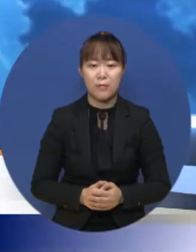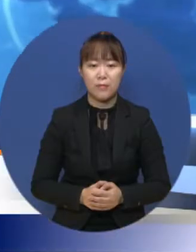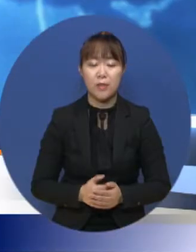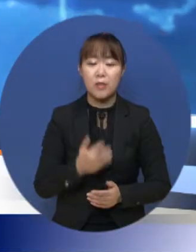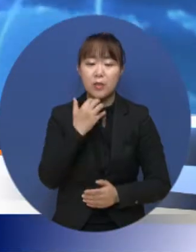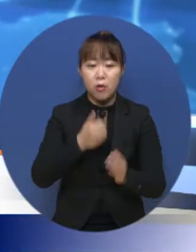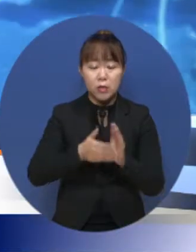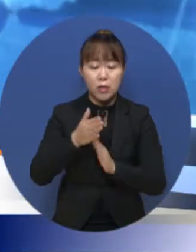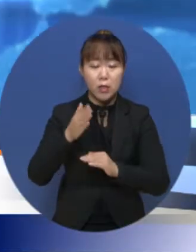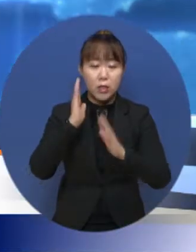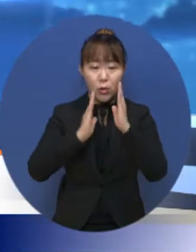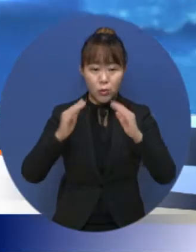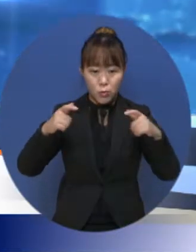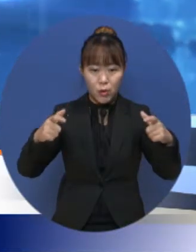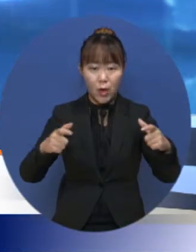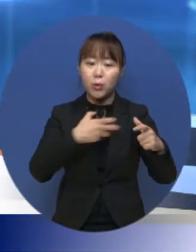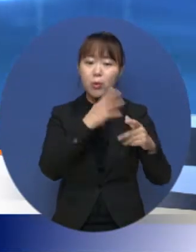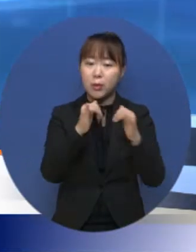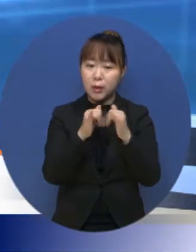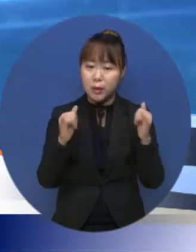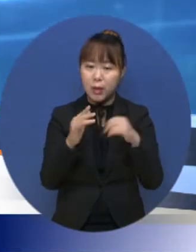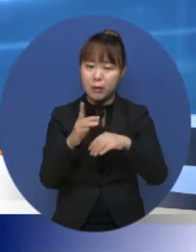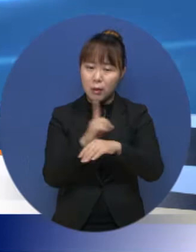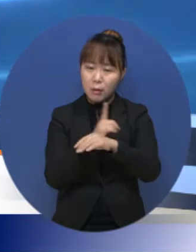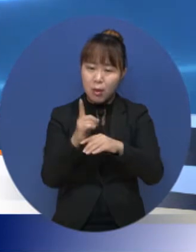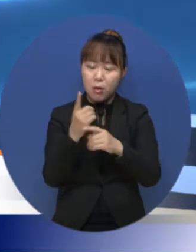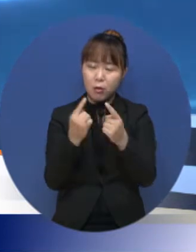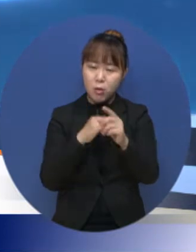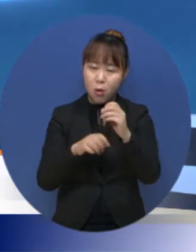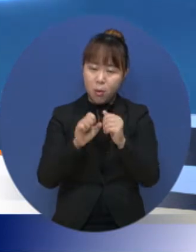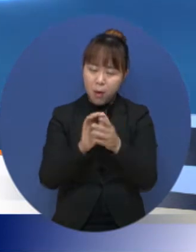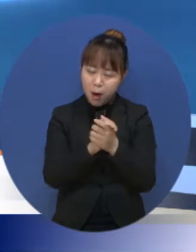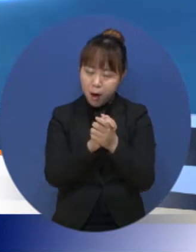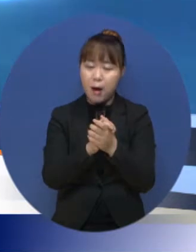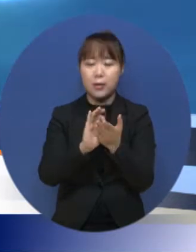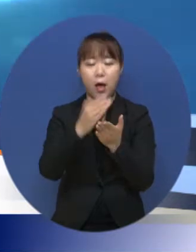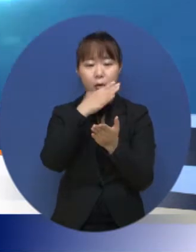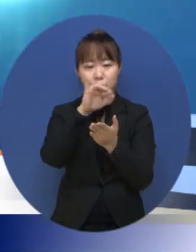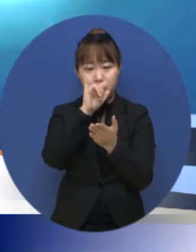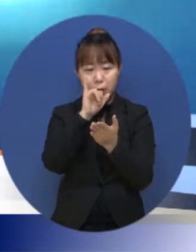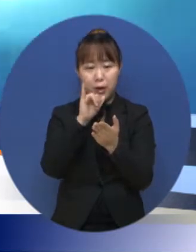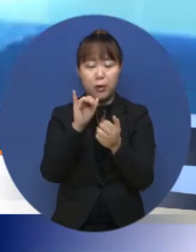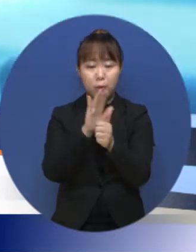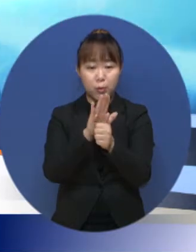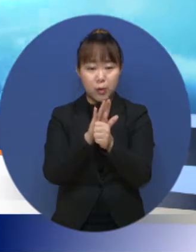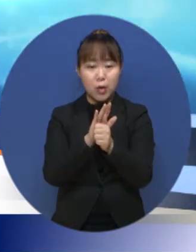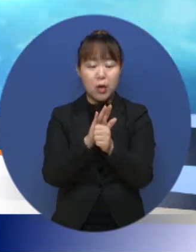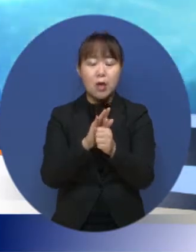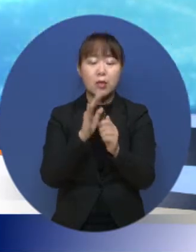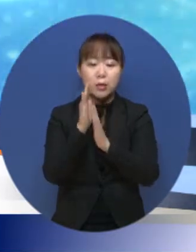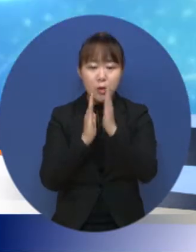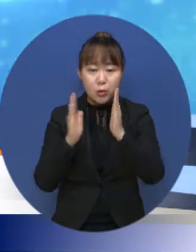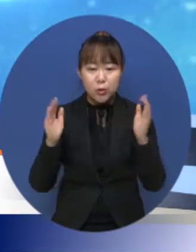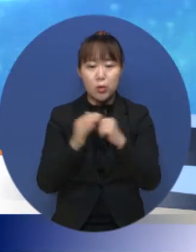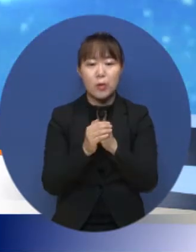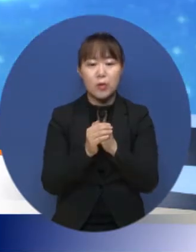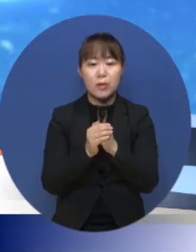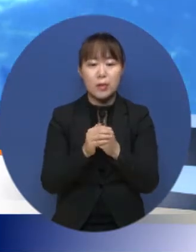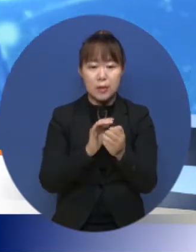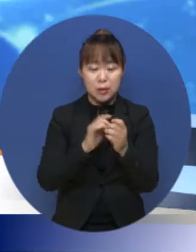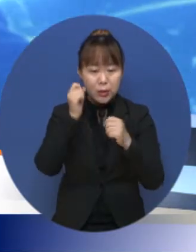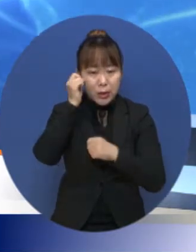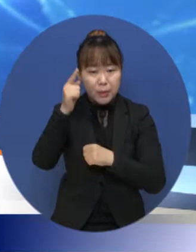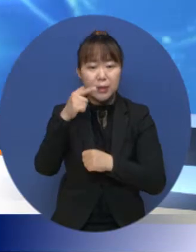서울시 서초구가 노인들이 디지털을 보다 친숙하게 이용할 수 있도록 돕기 위해 서초 스마트 시니어